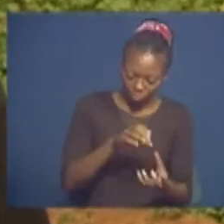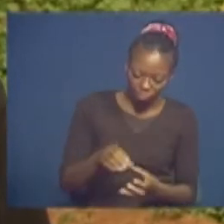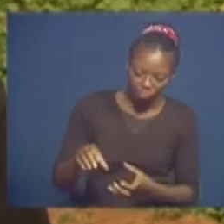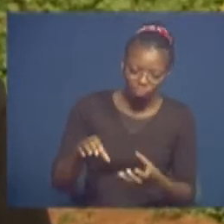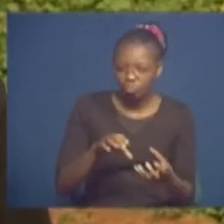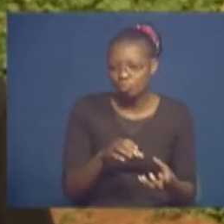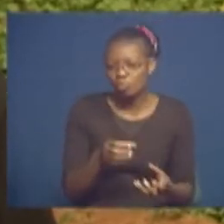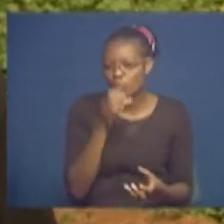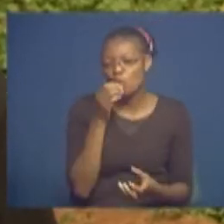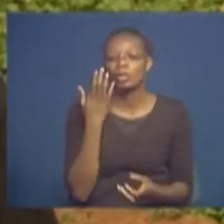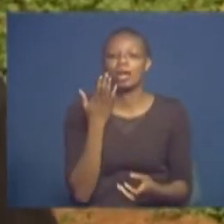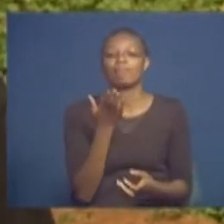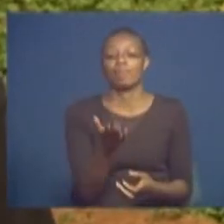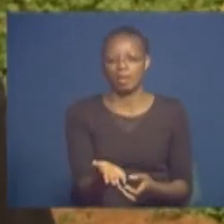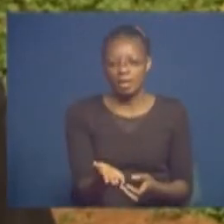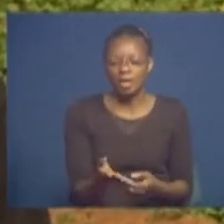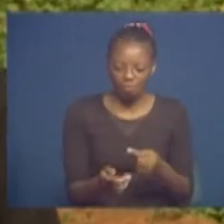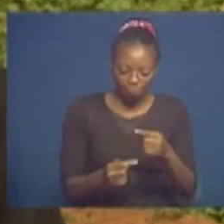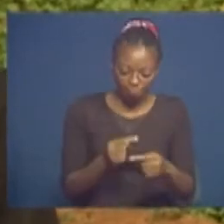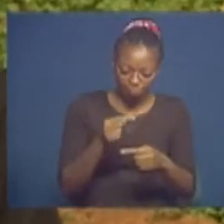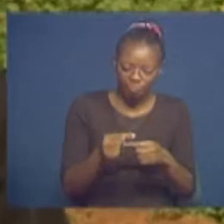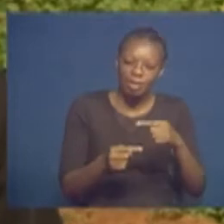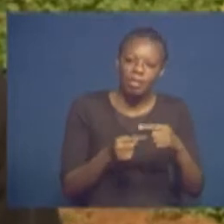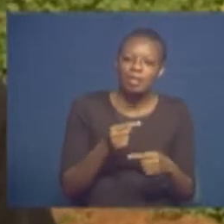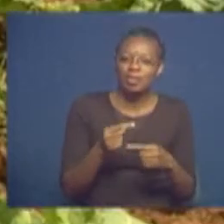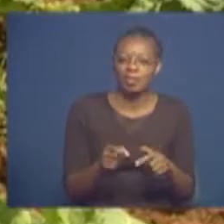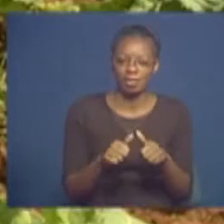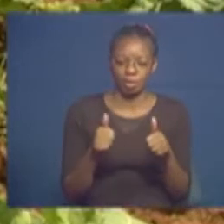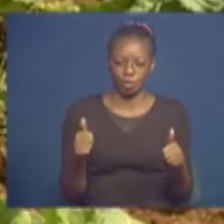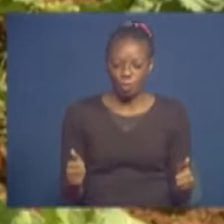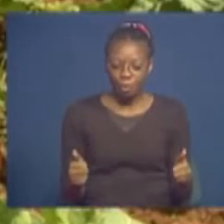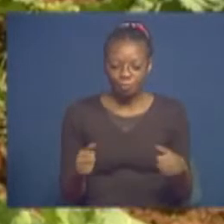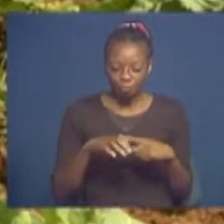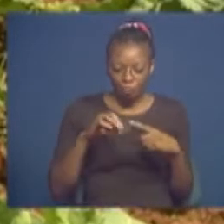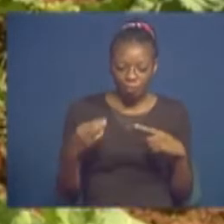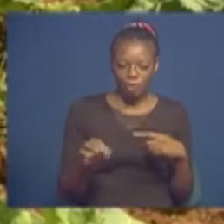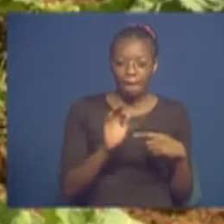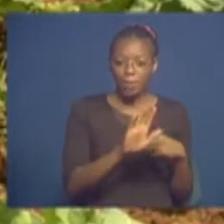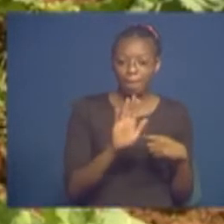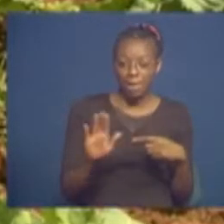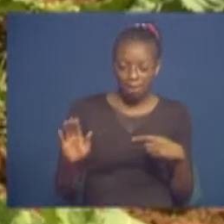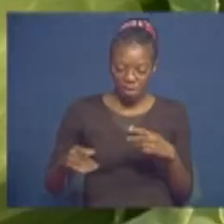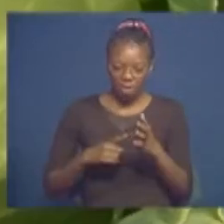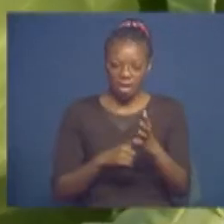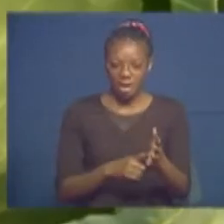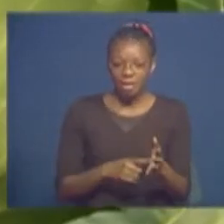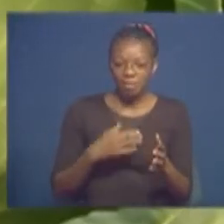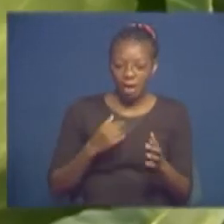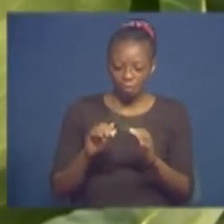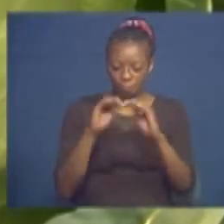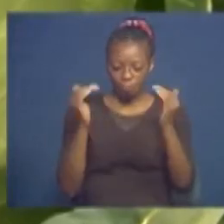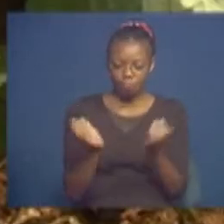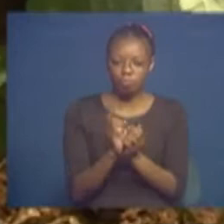wa basi kusimeendelea nakuta hauna maji. Mboga wanazokuza katika shamba lao ni kama vile